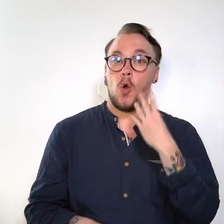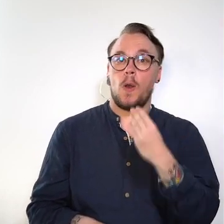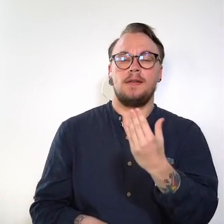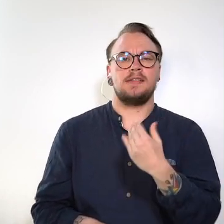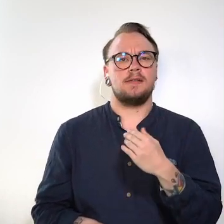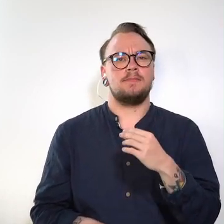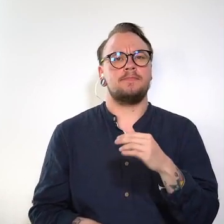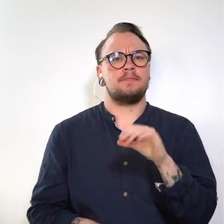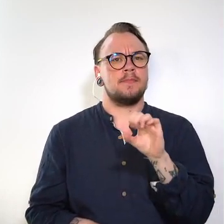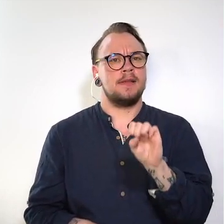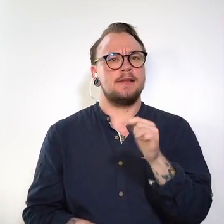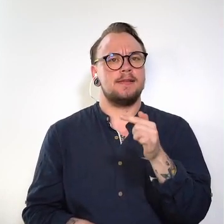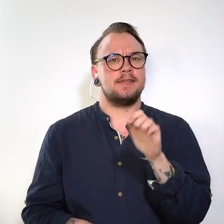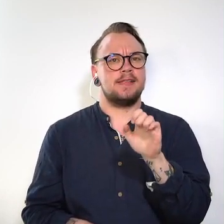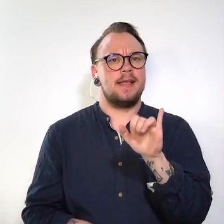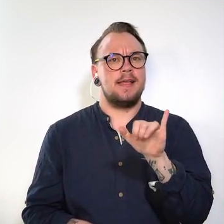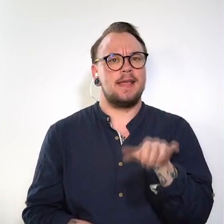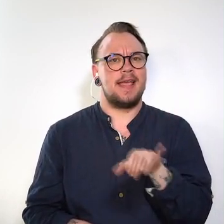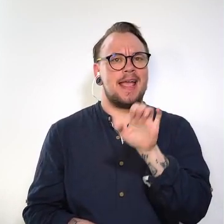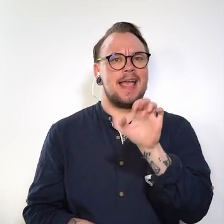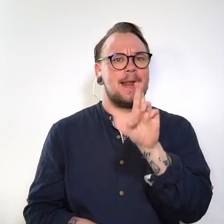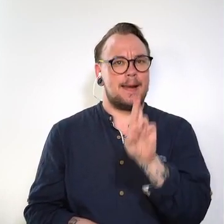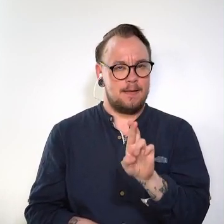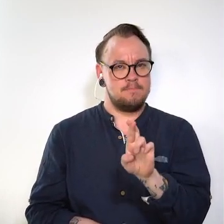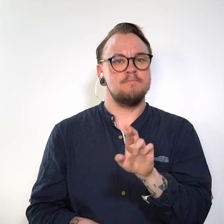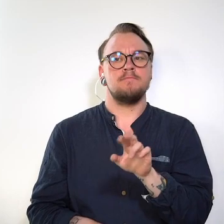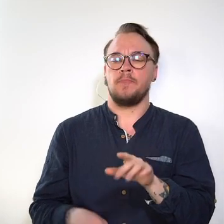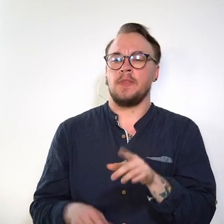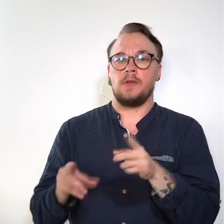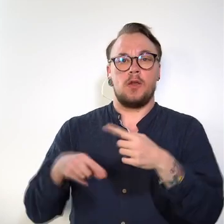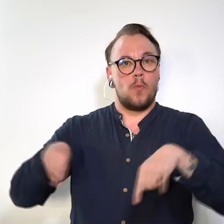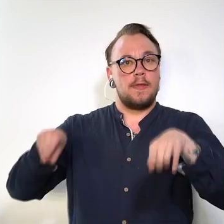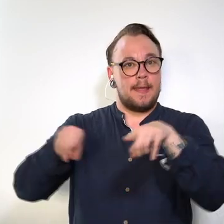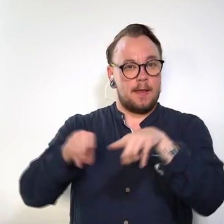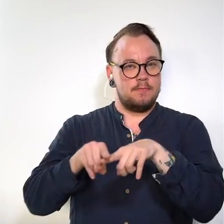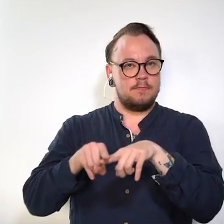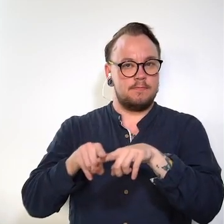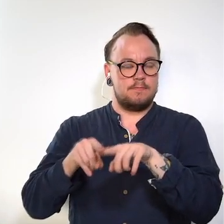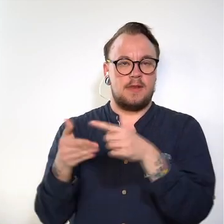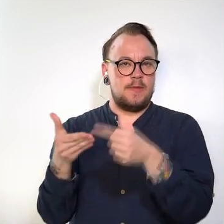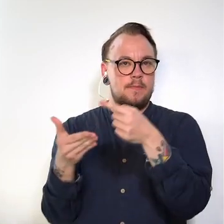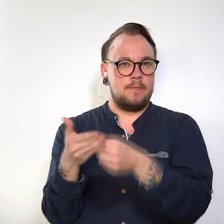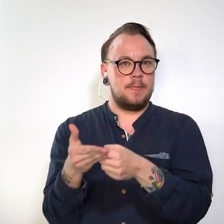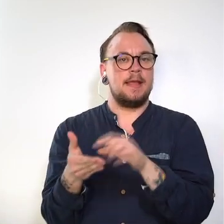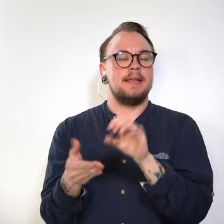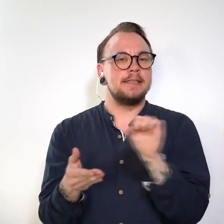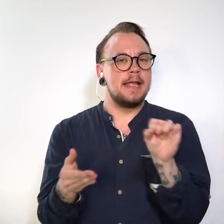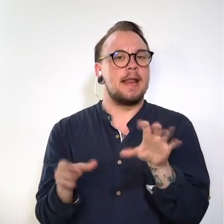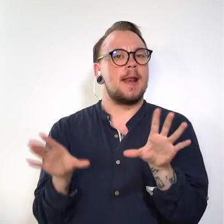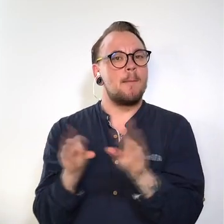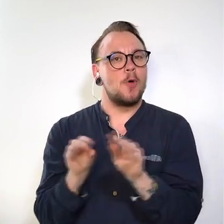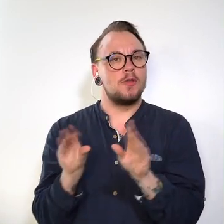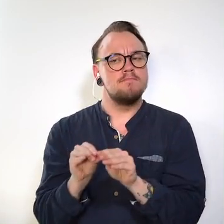oli johtanut Speyerin raportiksi kutsuttua komitea, joka oli selvittänyt